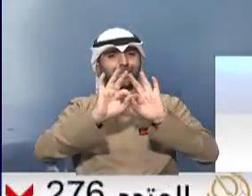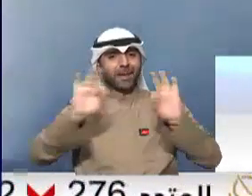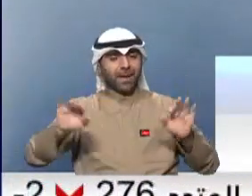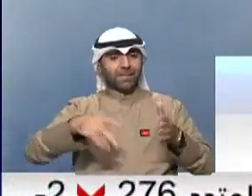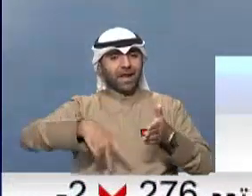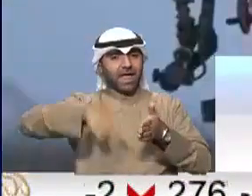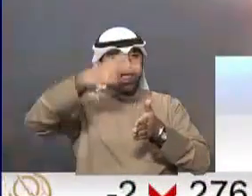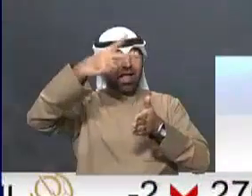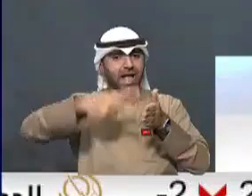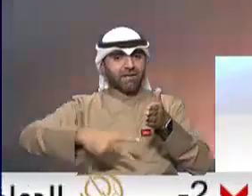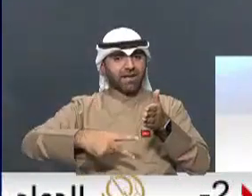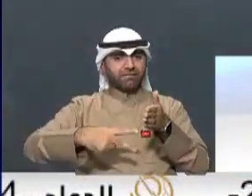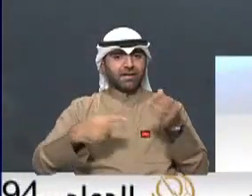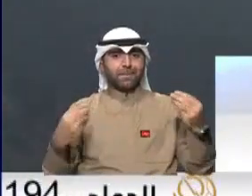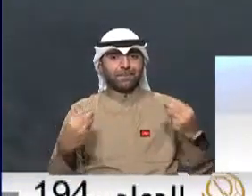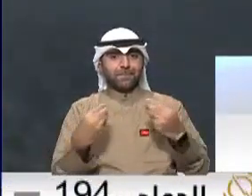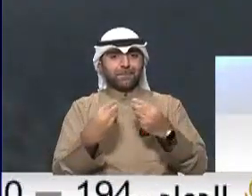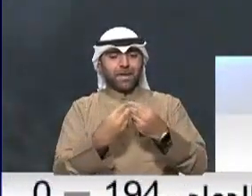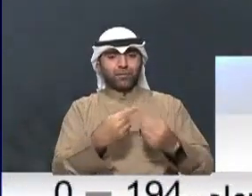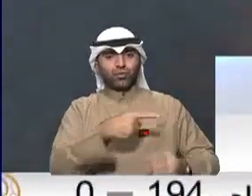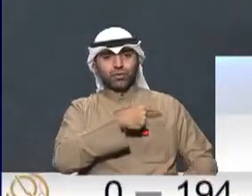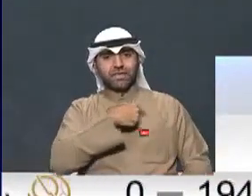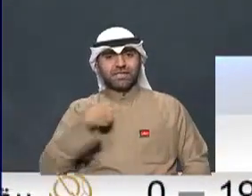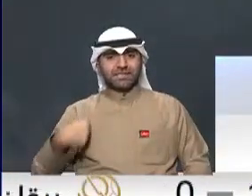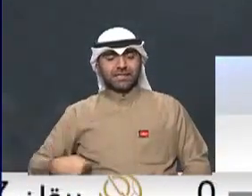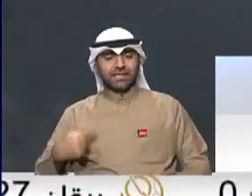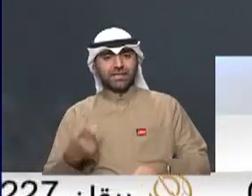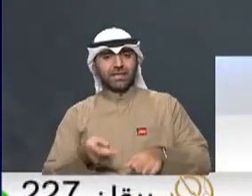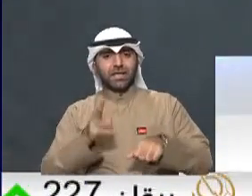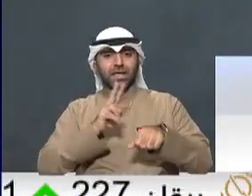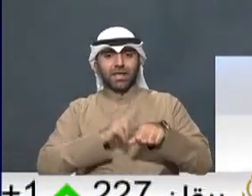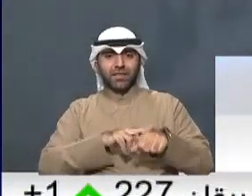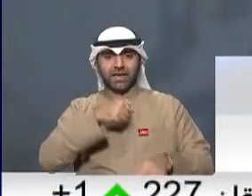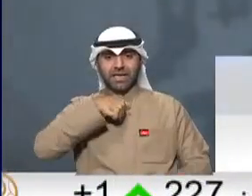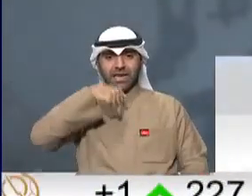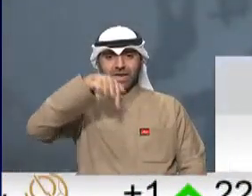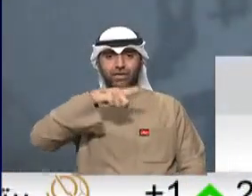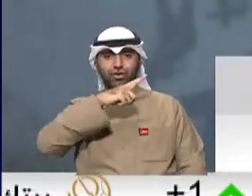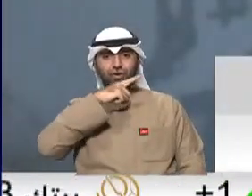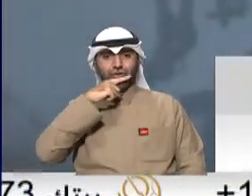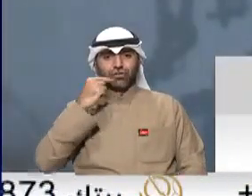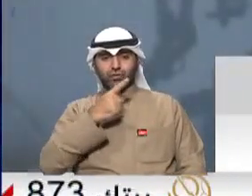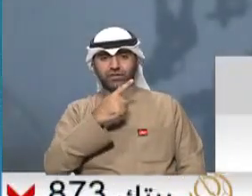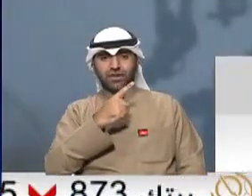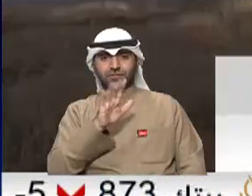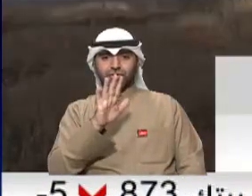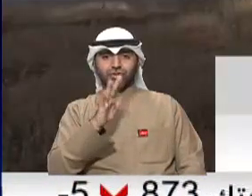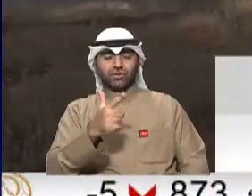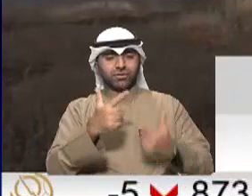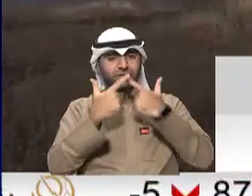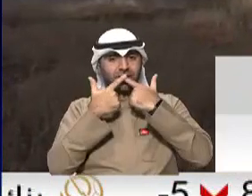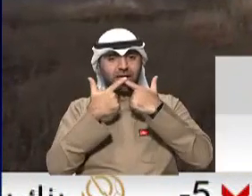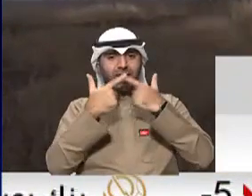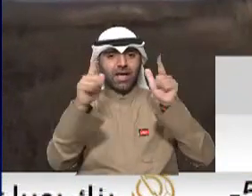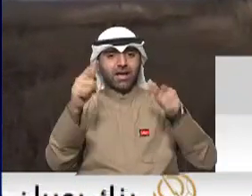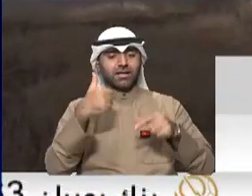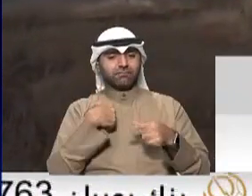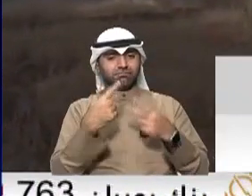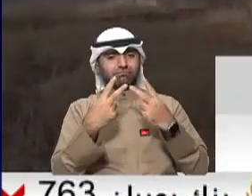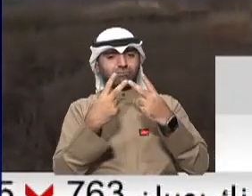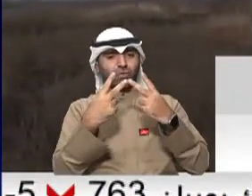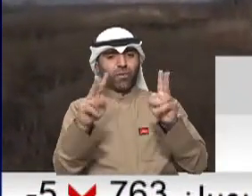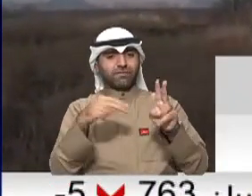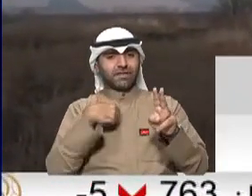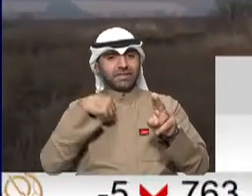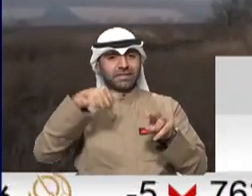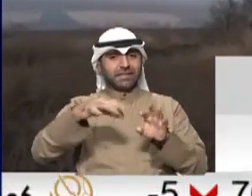ستلتزم بأمور كثيرة، ومنها سوف تخبر الولايات المتحدة بكل المعلومات اللازمة عن إطلاق الصواريخ